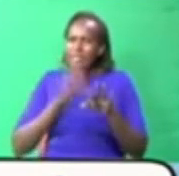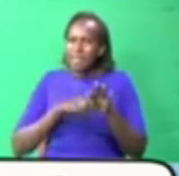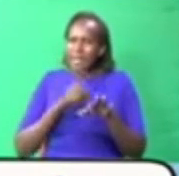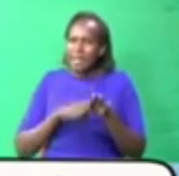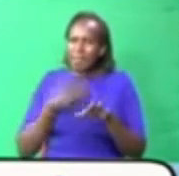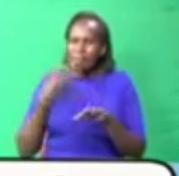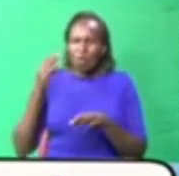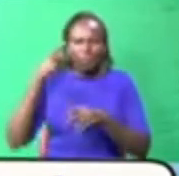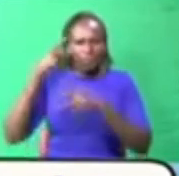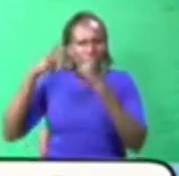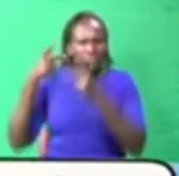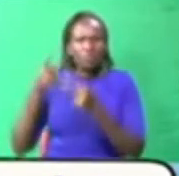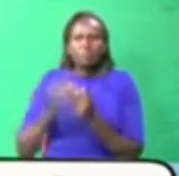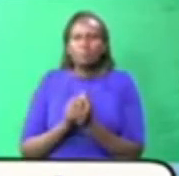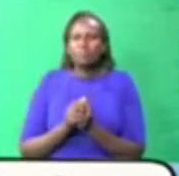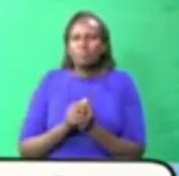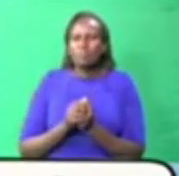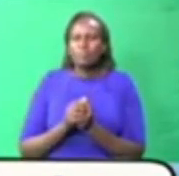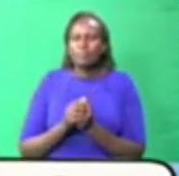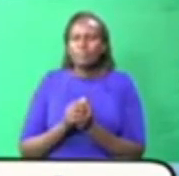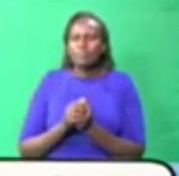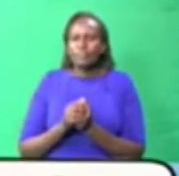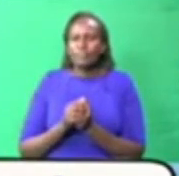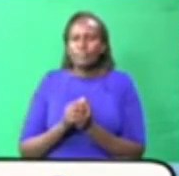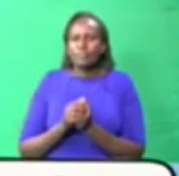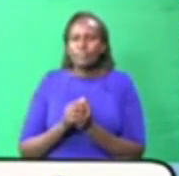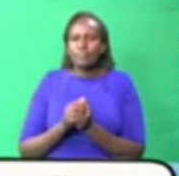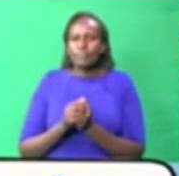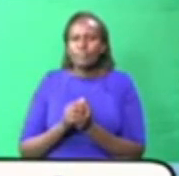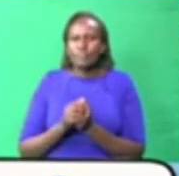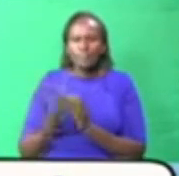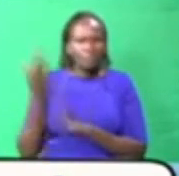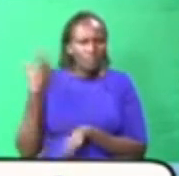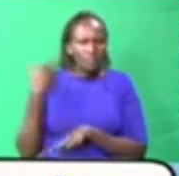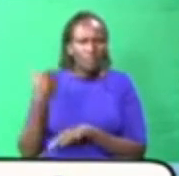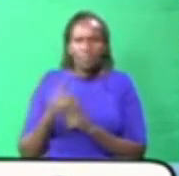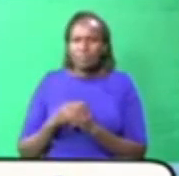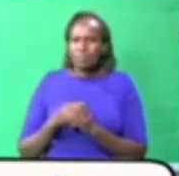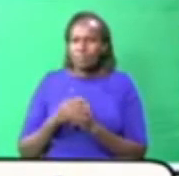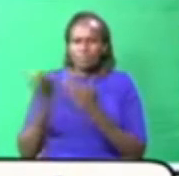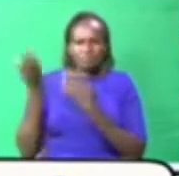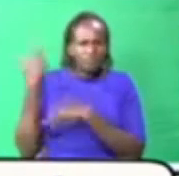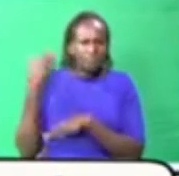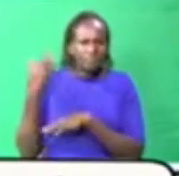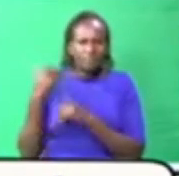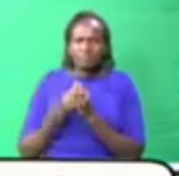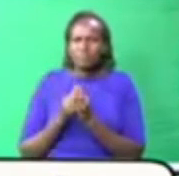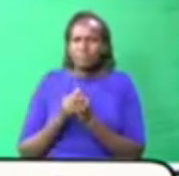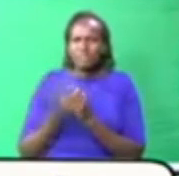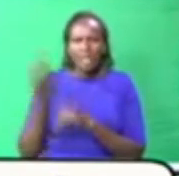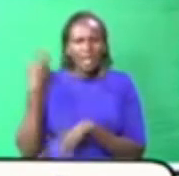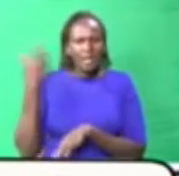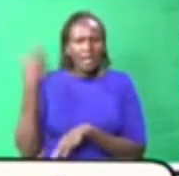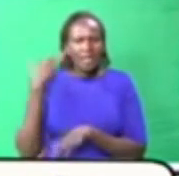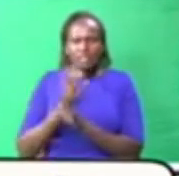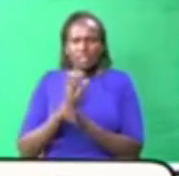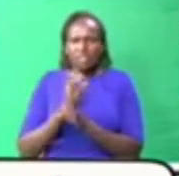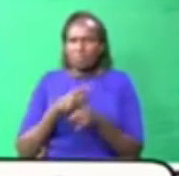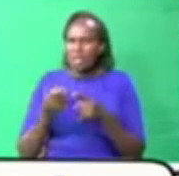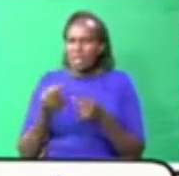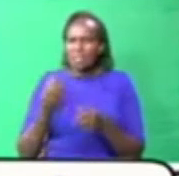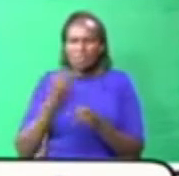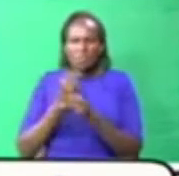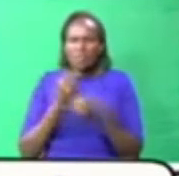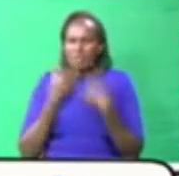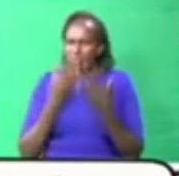manabii, zilikuwa za wakati wa New Testament church, kule mwanzo the early church, saizi hazifanyi kazi.